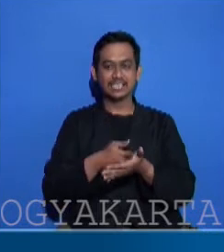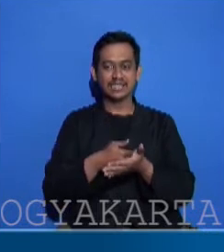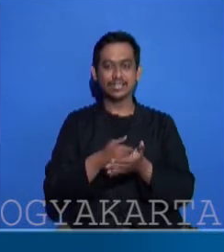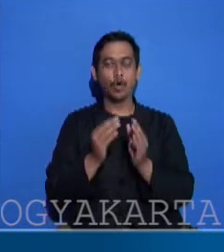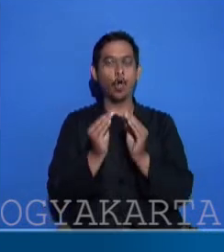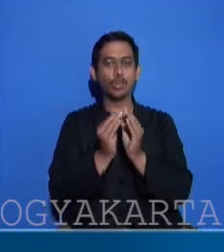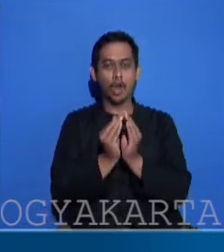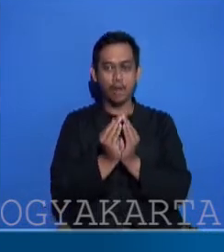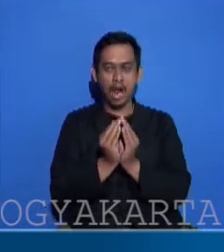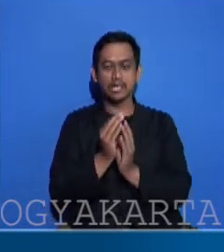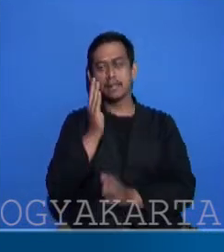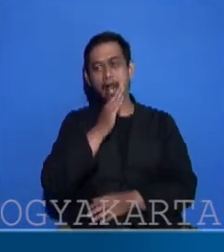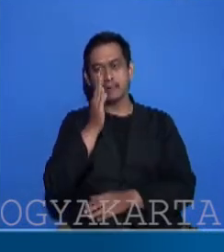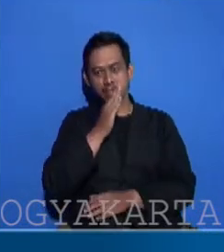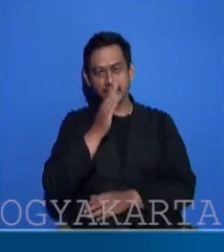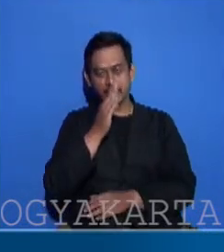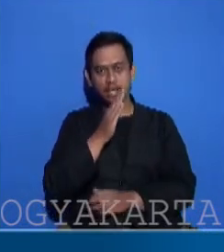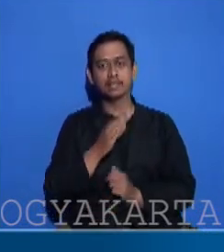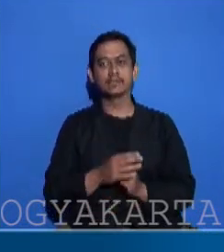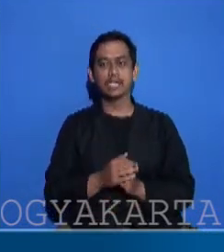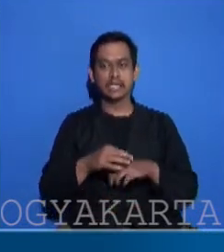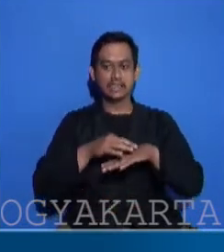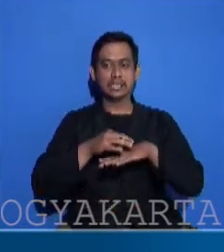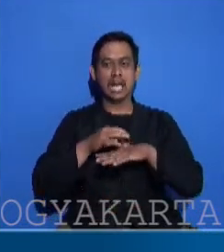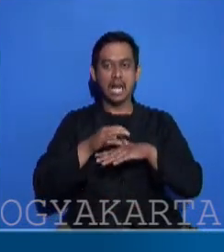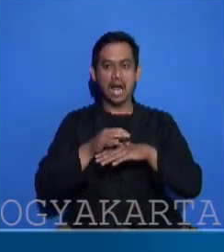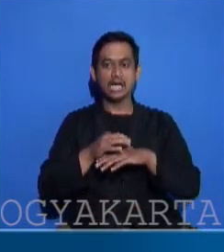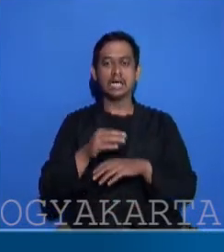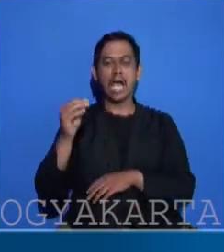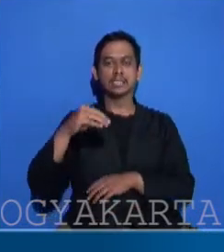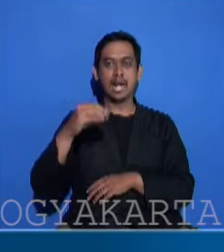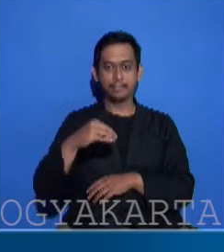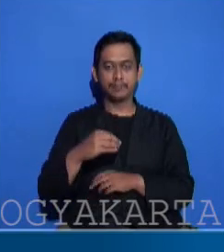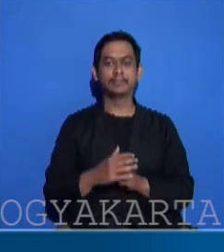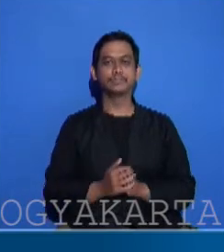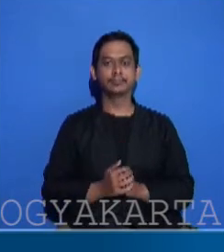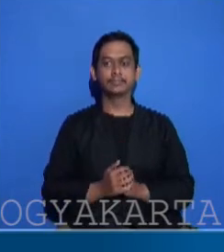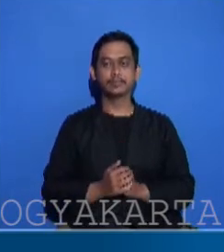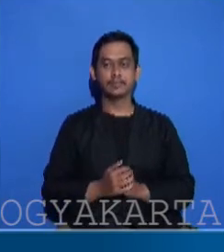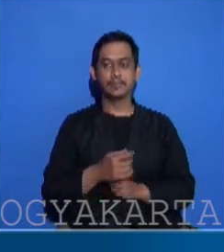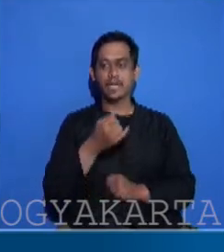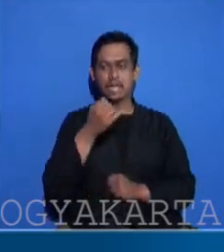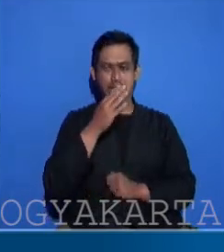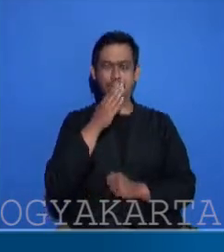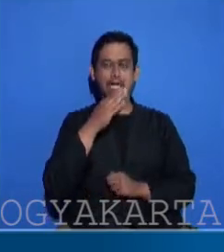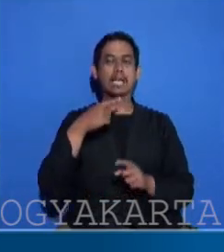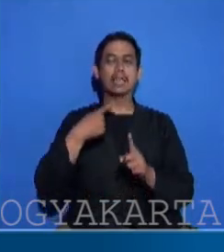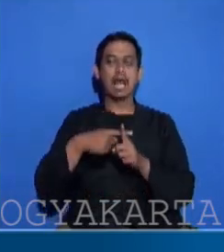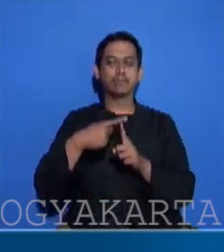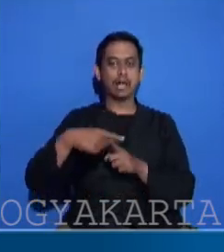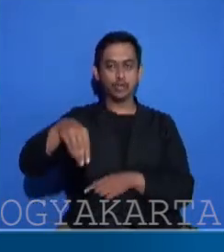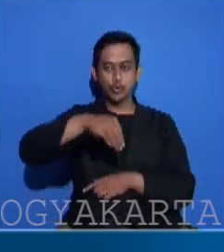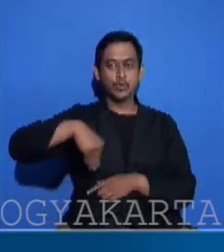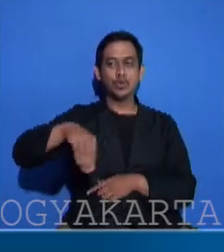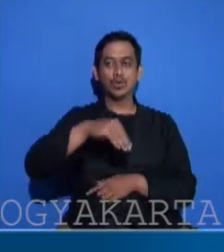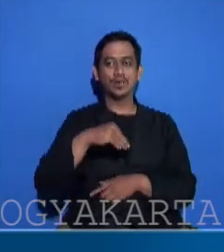potongan cabai dan tentunya potongan daging ayam kalau kurang pedes langsung aja tuang bercampur